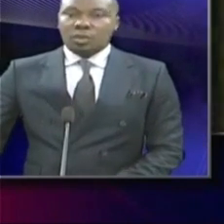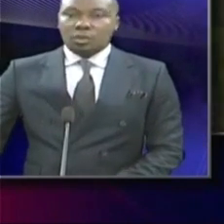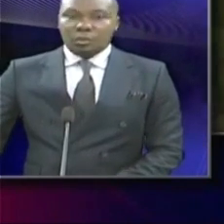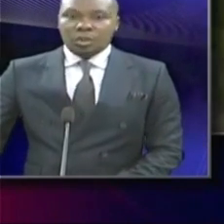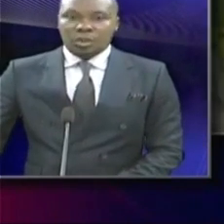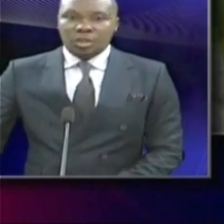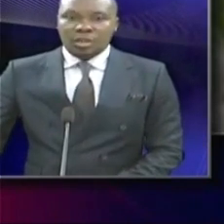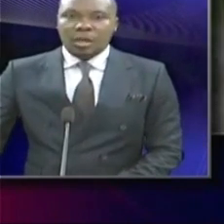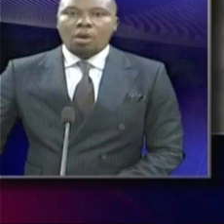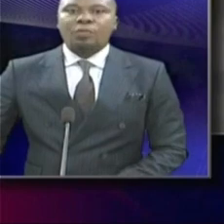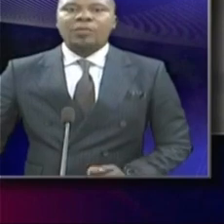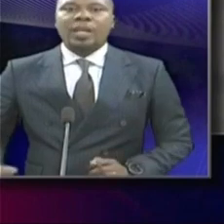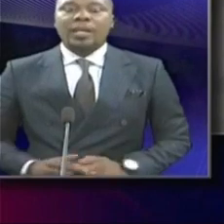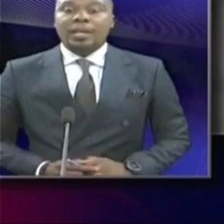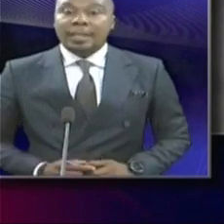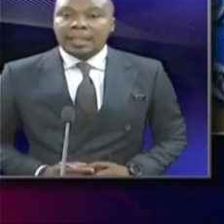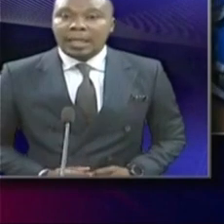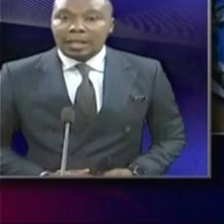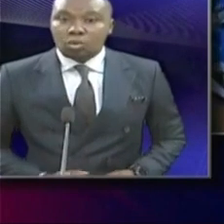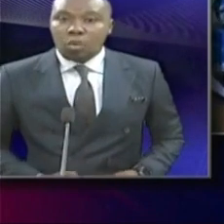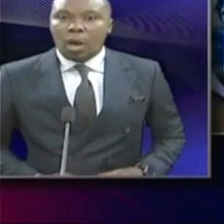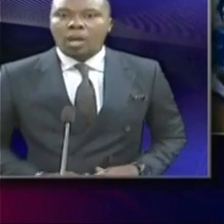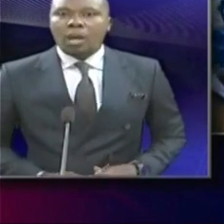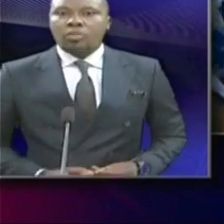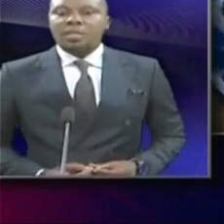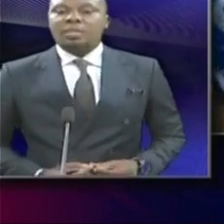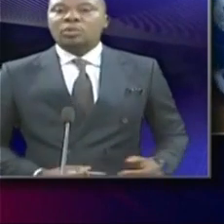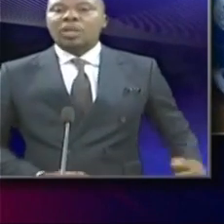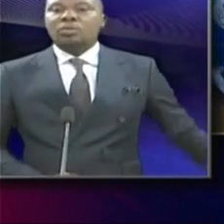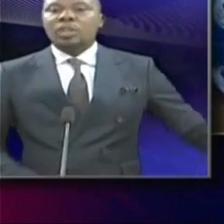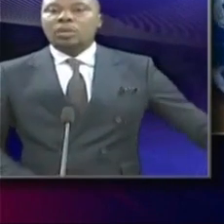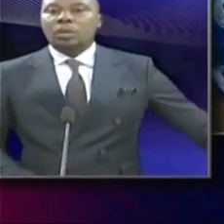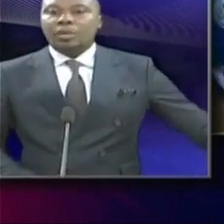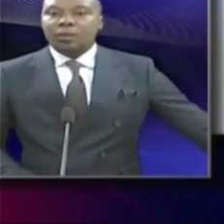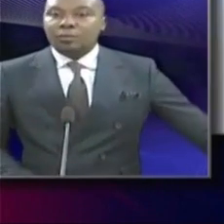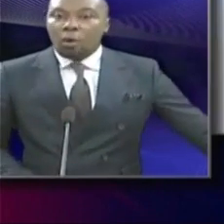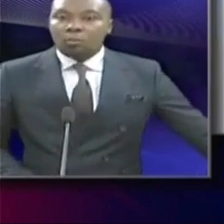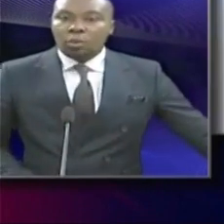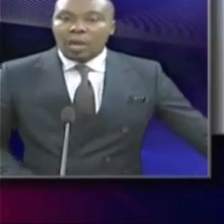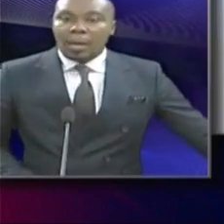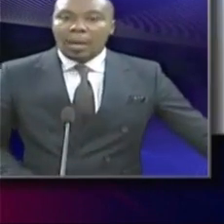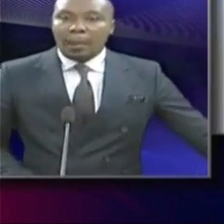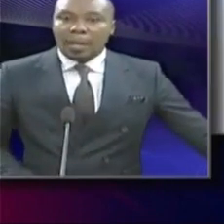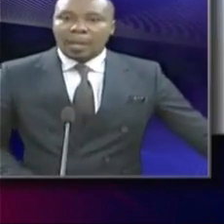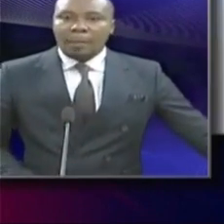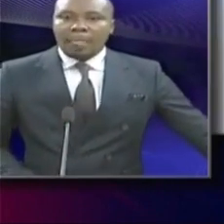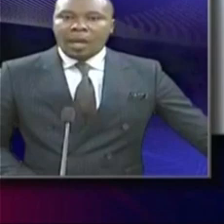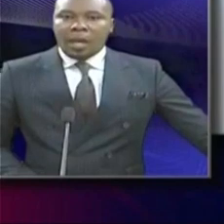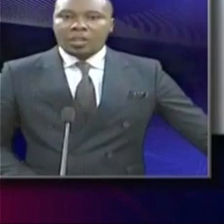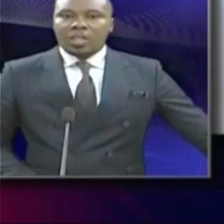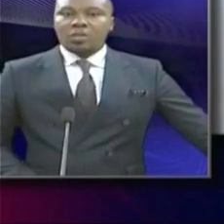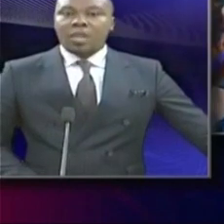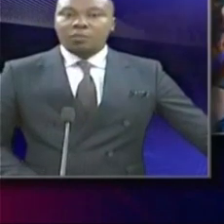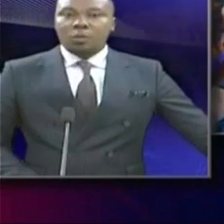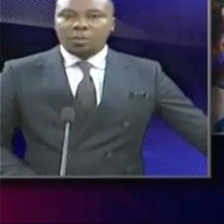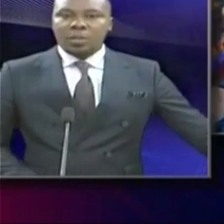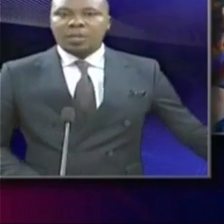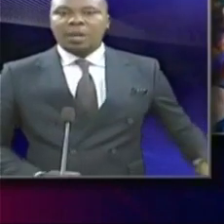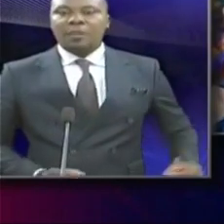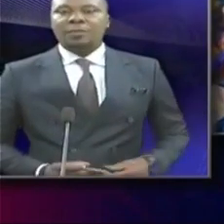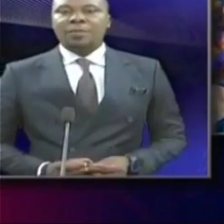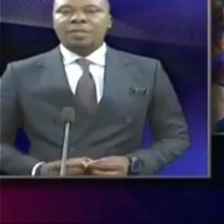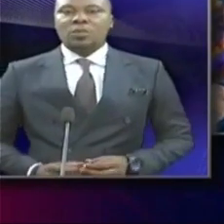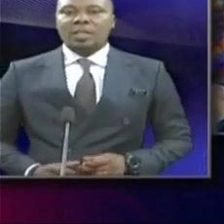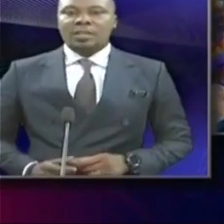cette commune de Kinshasa. On pouvait lire la joie de ces mamans catholiques lors d'un forum Lualaba après un geste d'amour posé